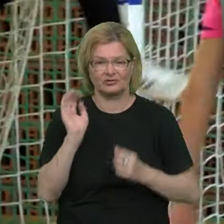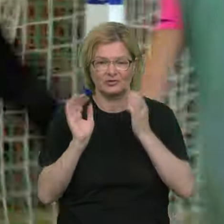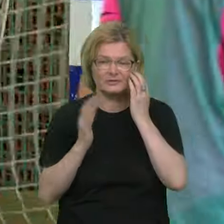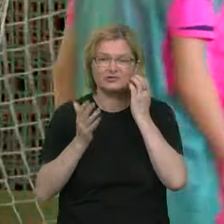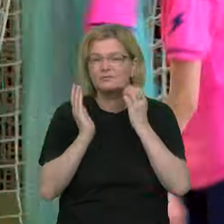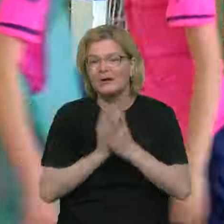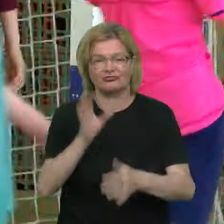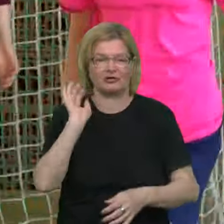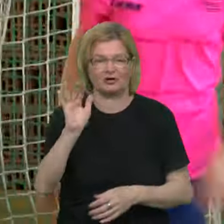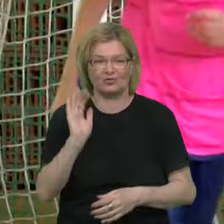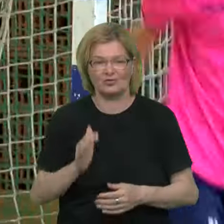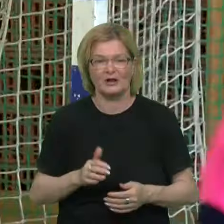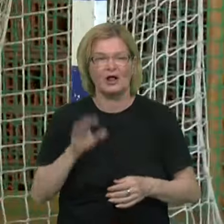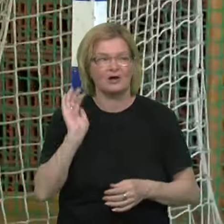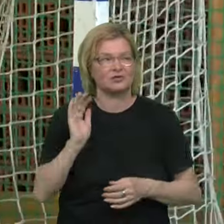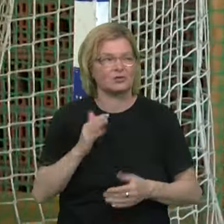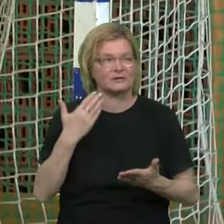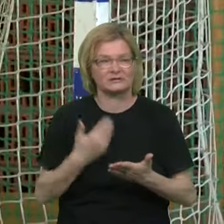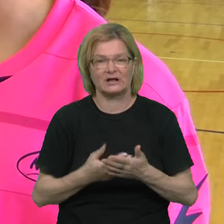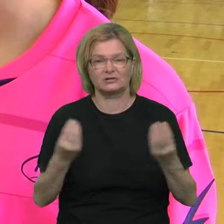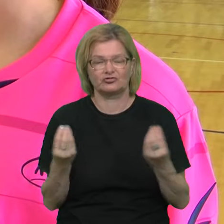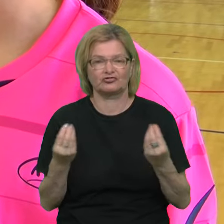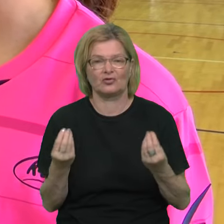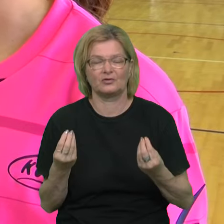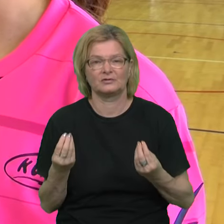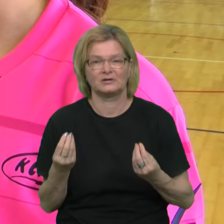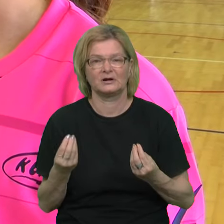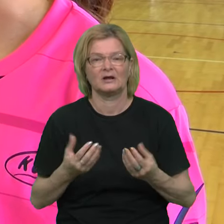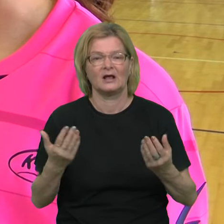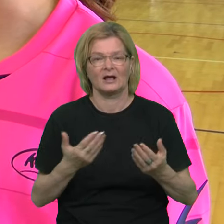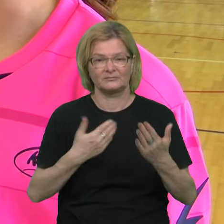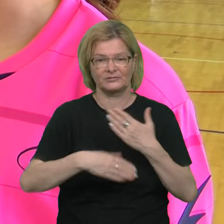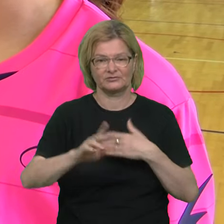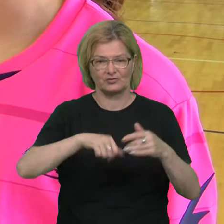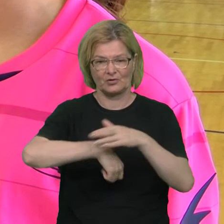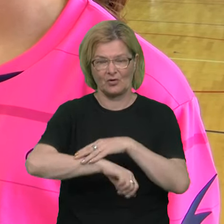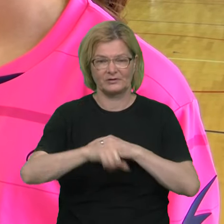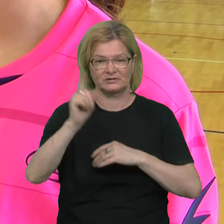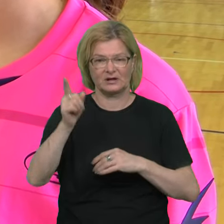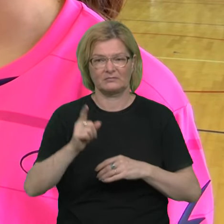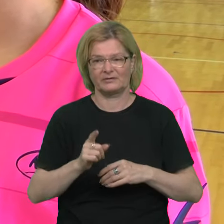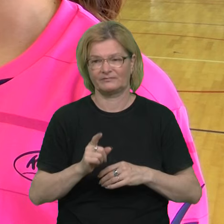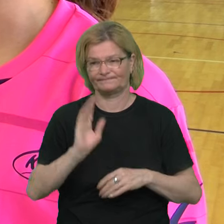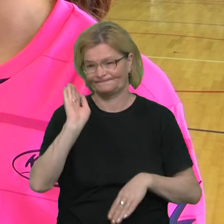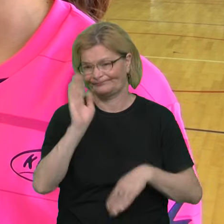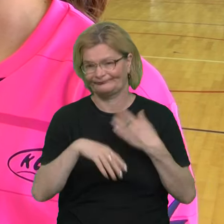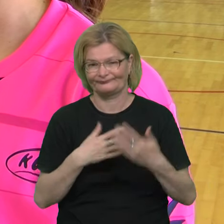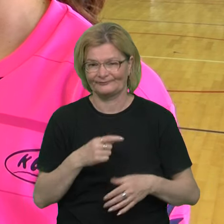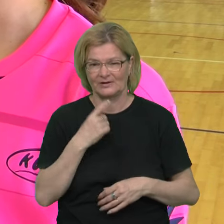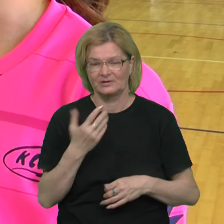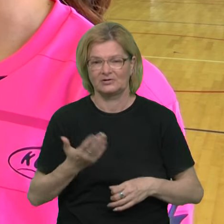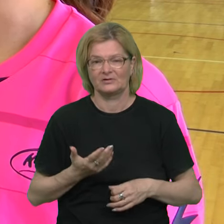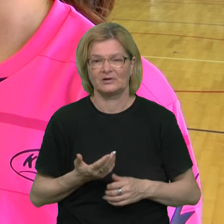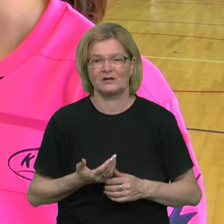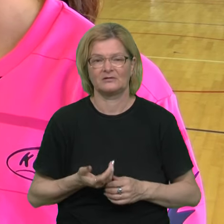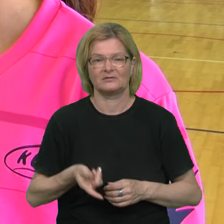zašto ti voliš rukomet? Zašto baš rukomet? Pa, rukomet zato što kad bi otišla u nogomet, evo mi bila smotana ko